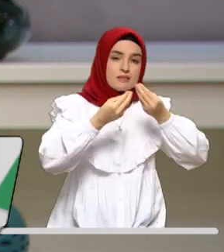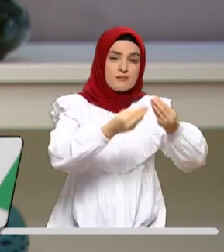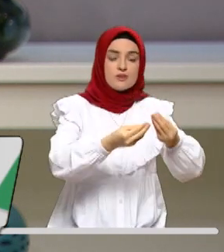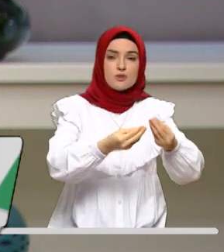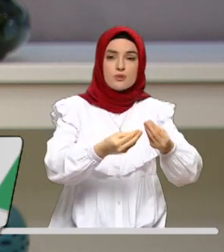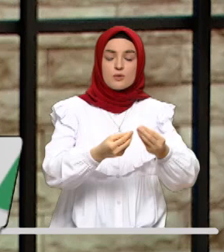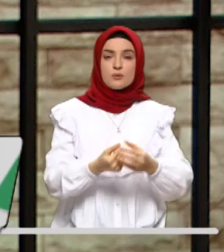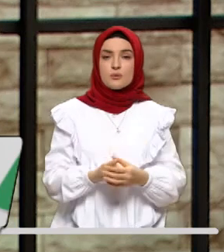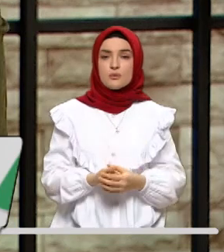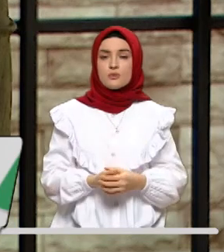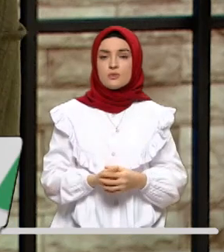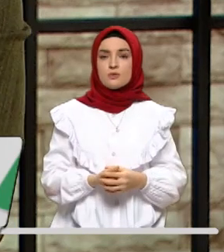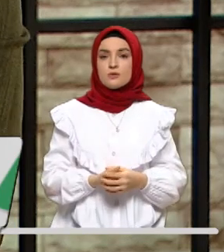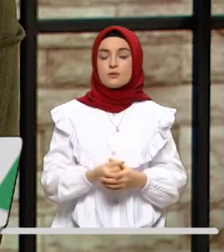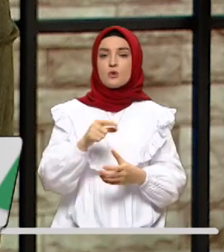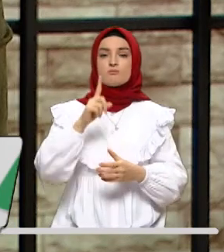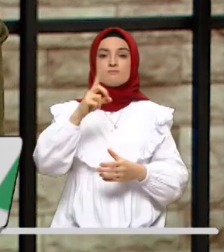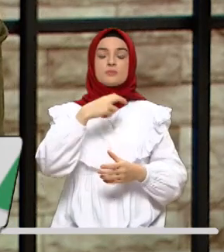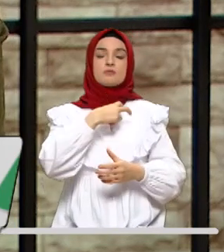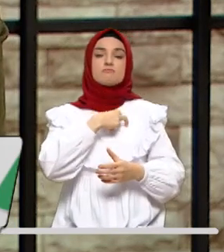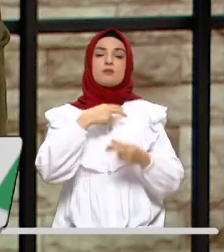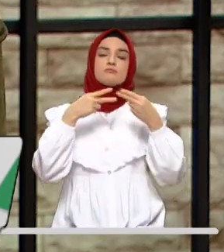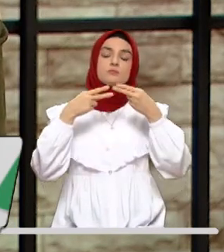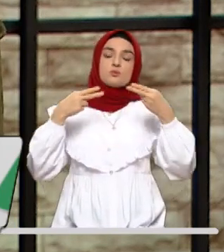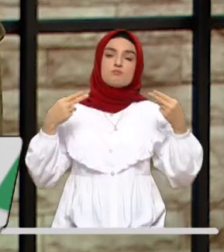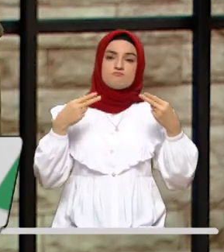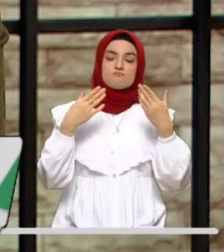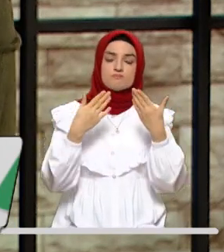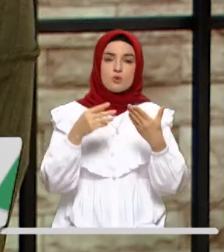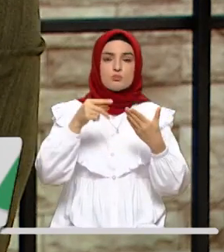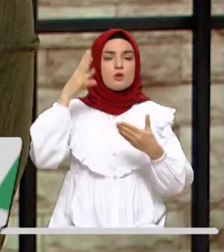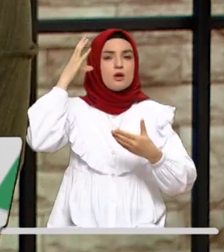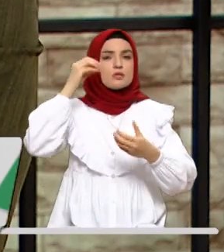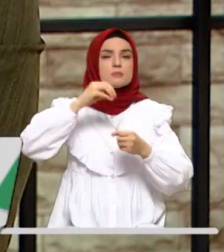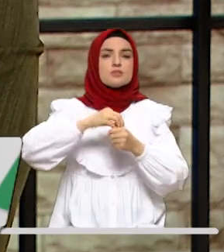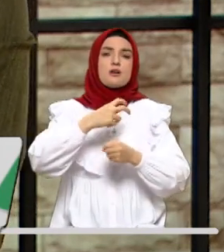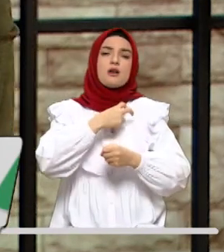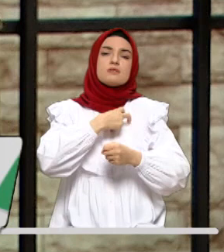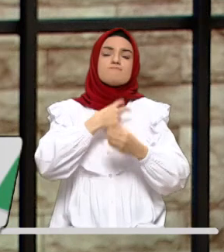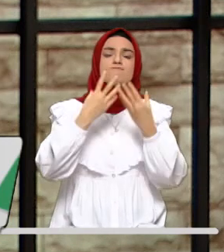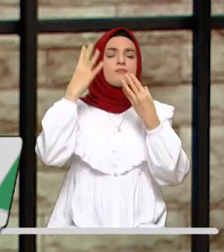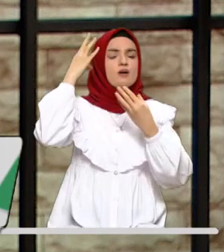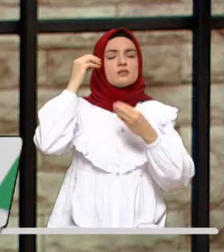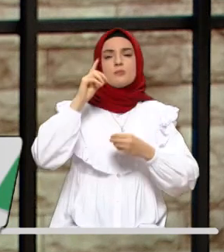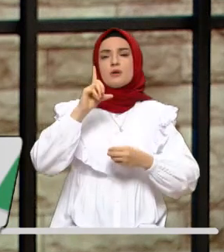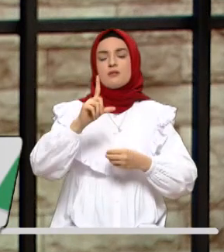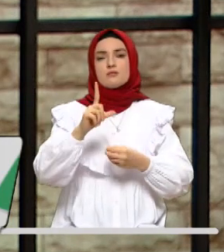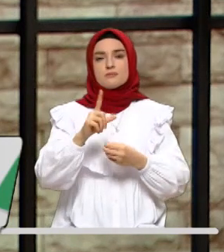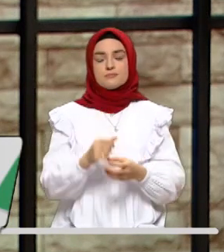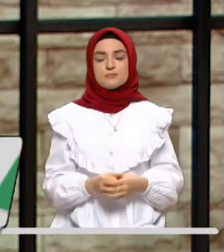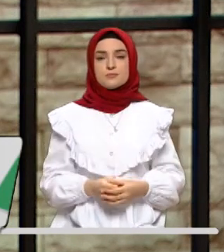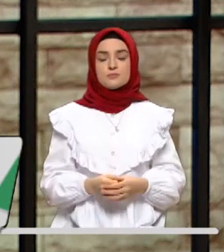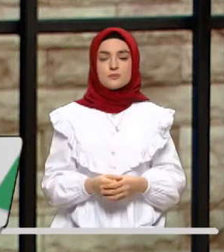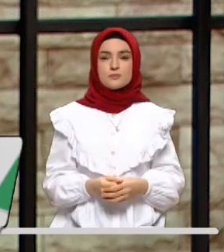Şimdi bu bir aşk meselesidir. Bunu anlayabilmek için aşkı anlayabilmek lazım. Bunu anlayabilmek